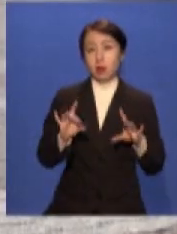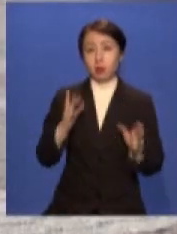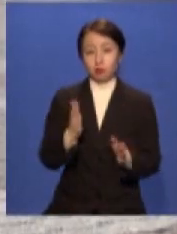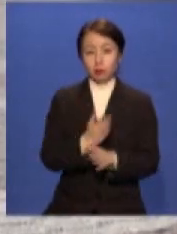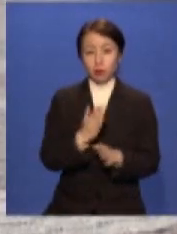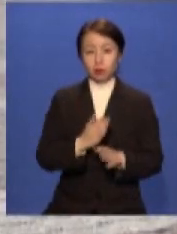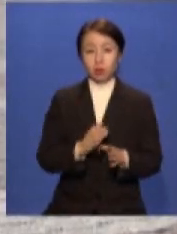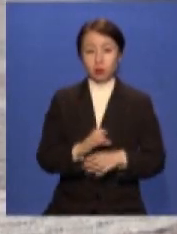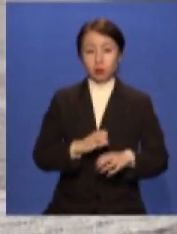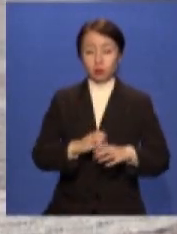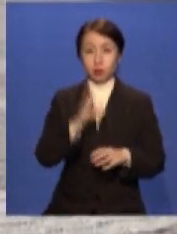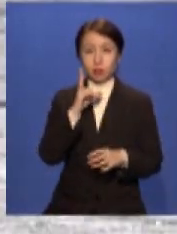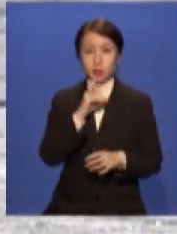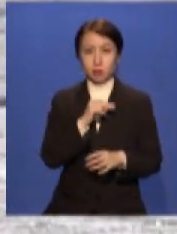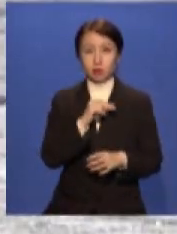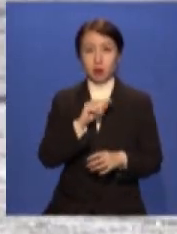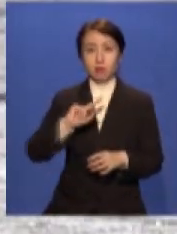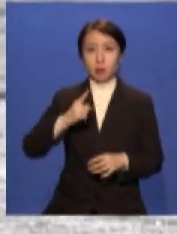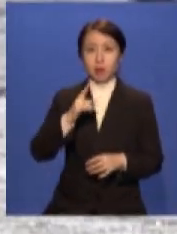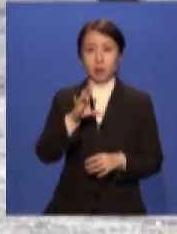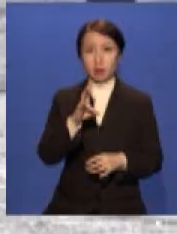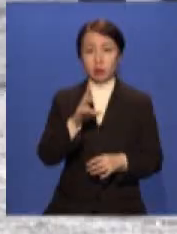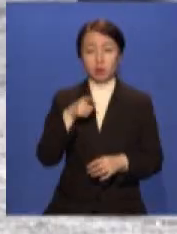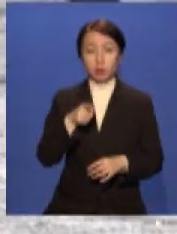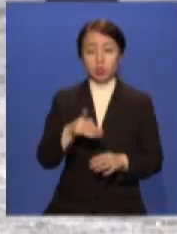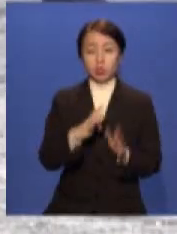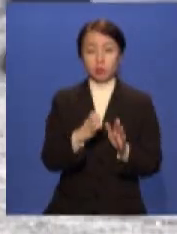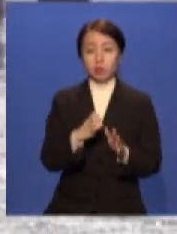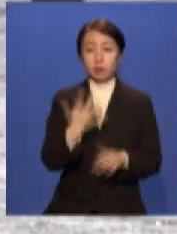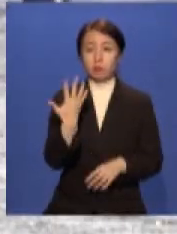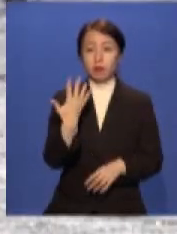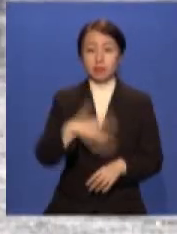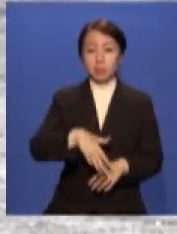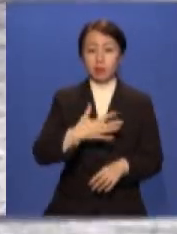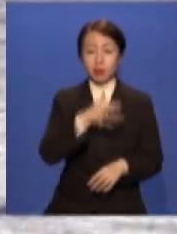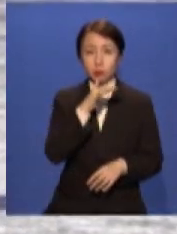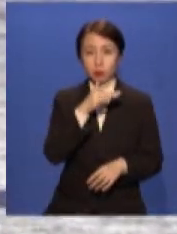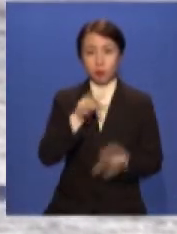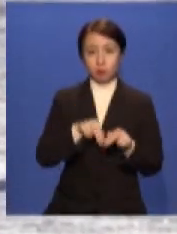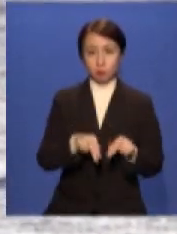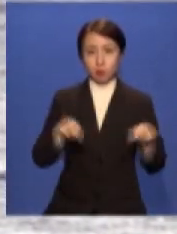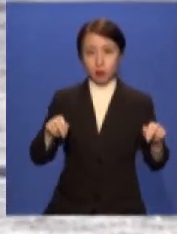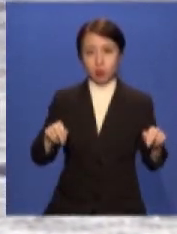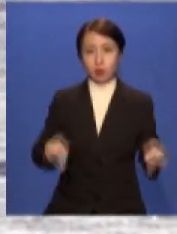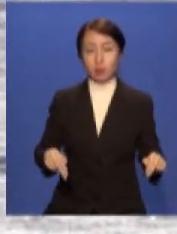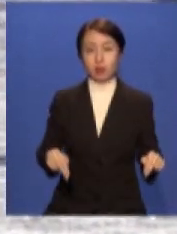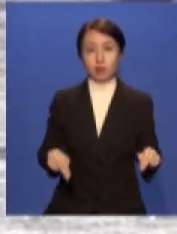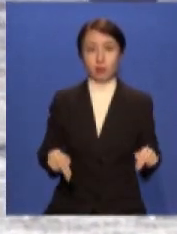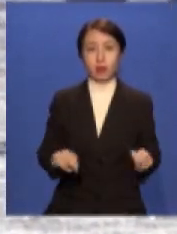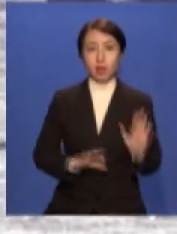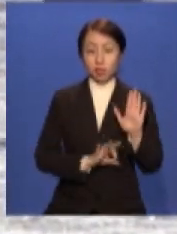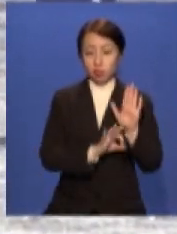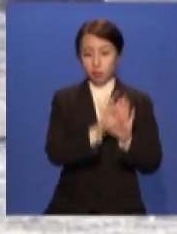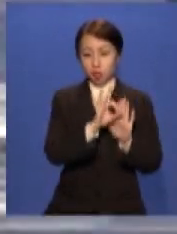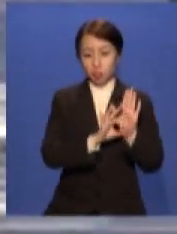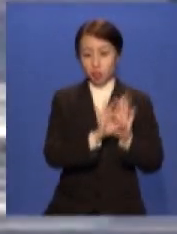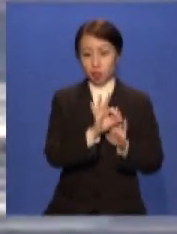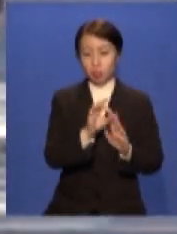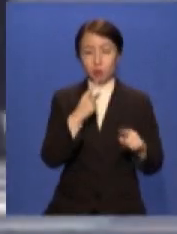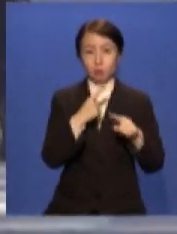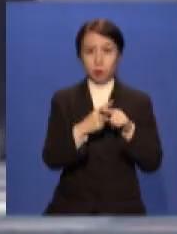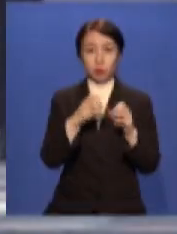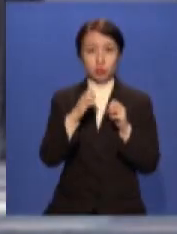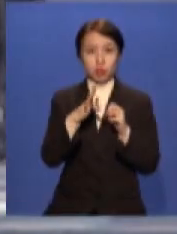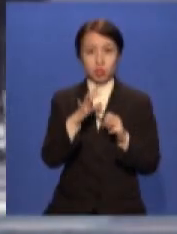синоптики и рекордными показателями. 1 ноября 1955 года в Петропавловске зафиксирована температура плюс